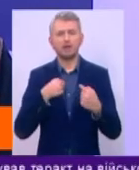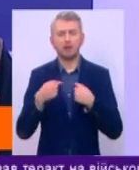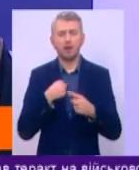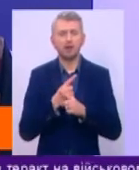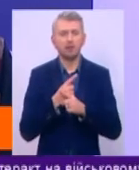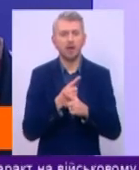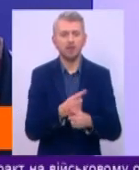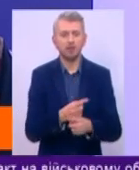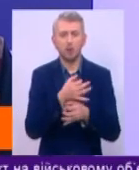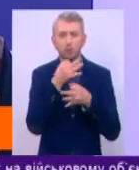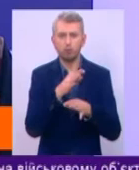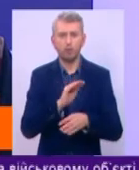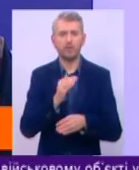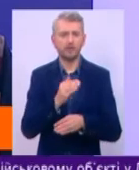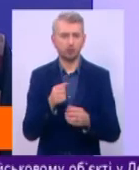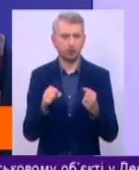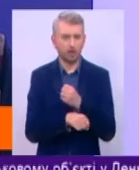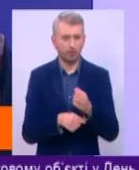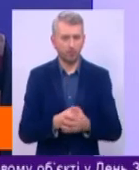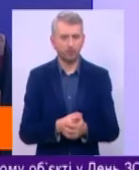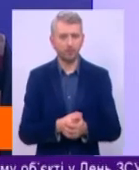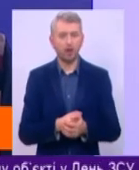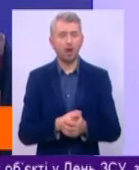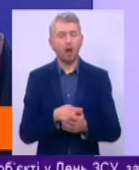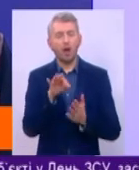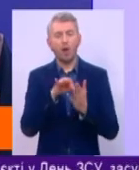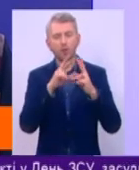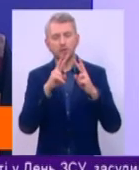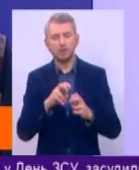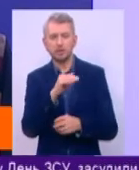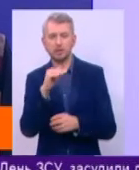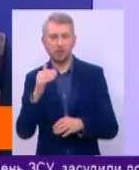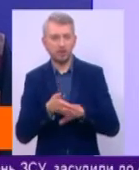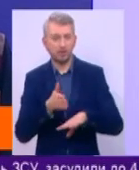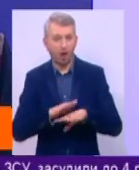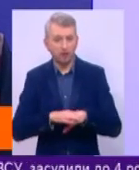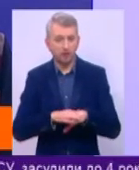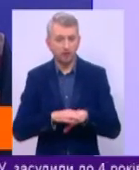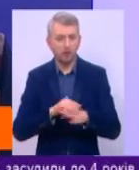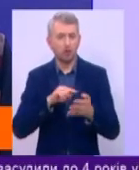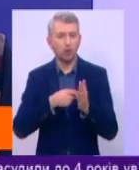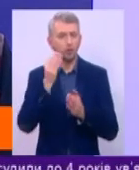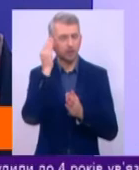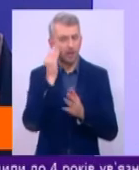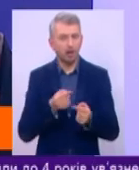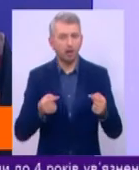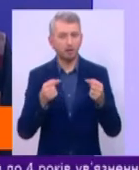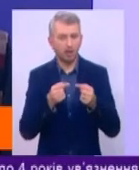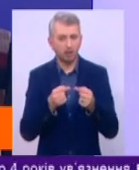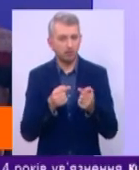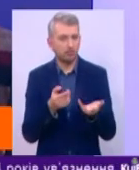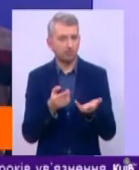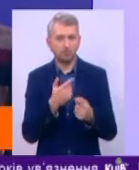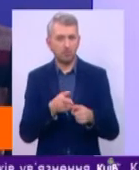сопровождают как бы любую физическую травму. Но оценить их степень как бы тяжести вот, с точки зрения конкретно, вот,